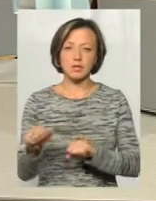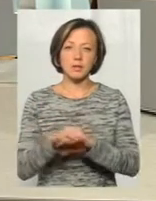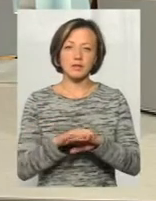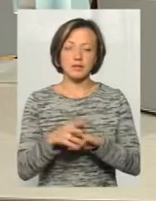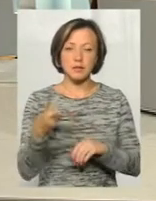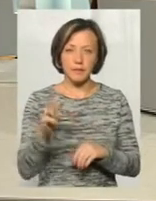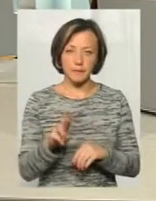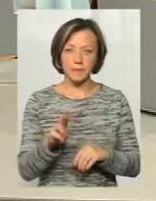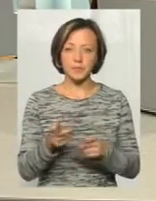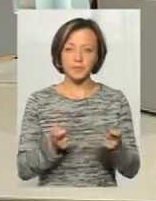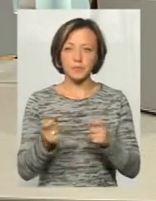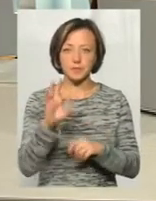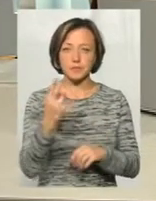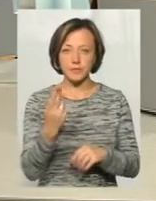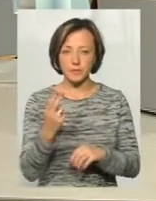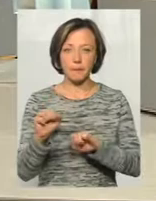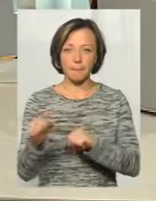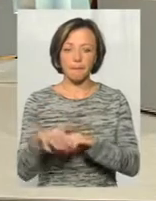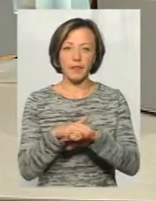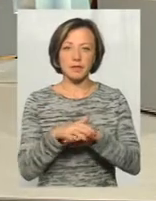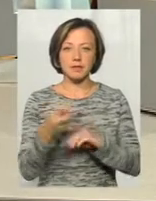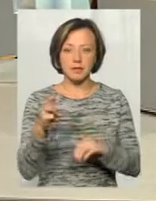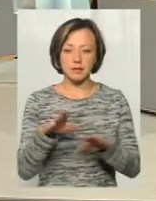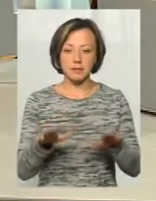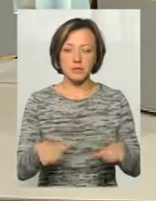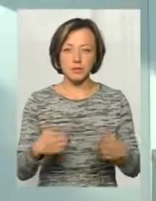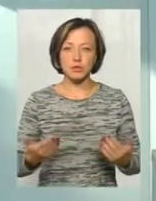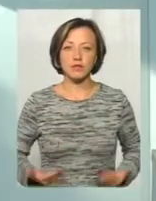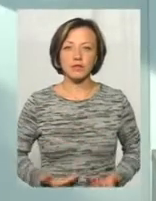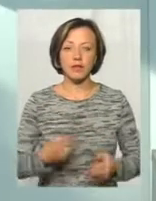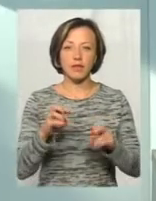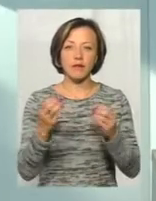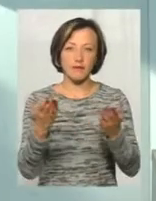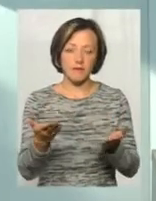населення, зокрема, управління соціального захисту населення за місцем проживання,